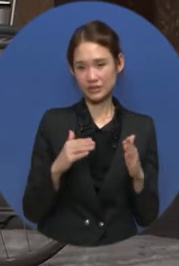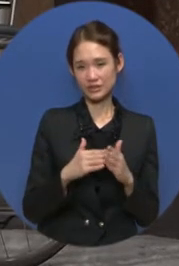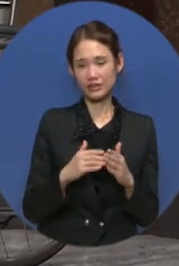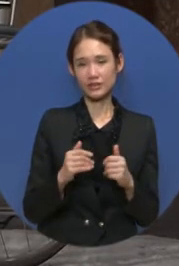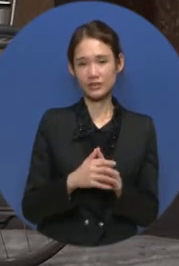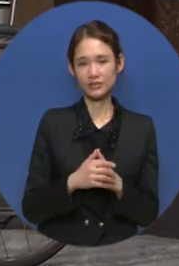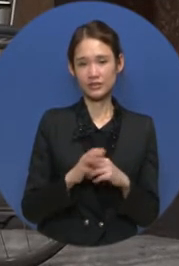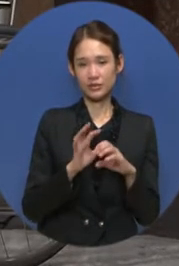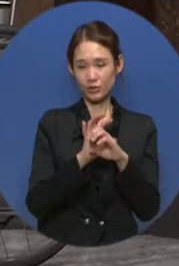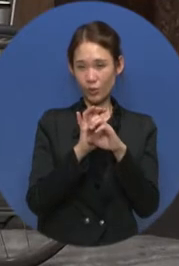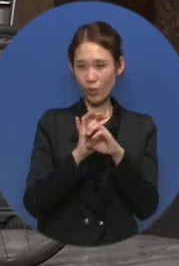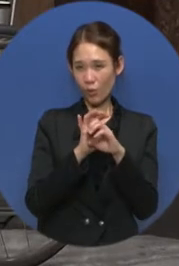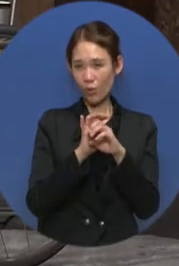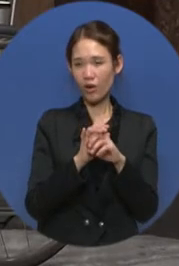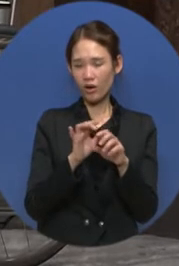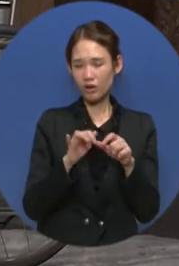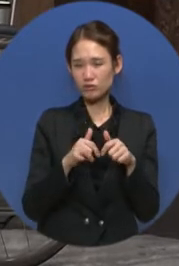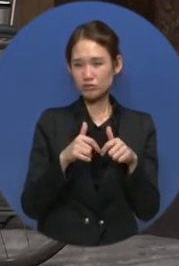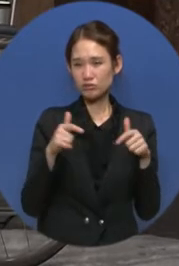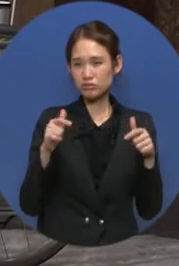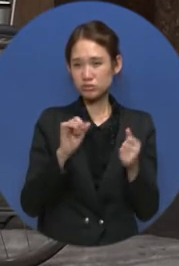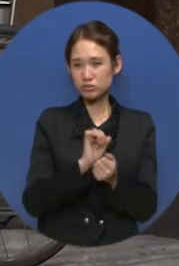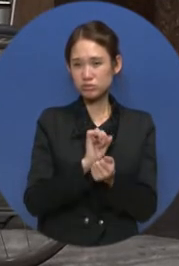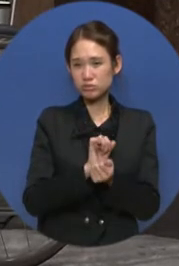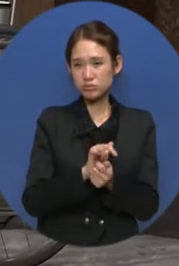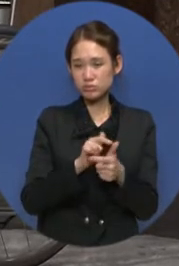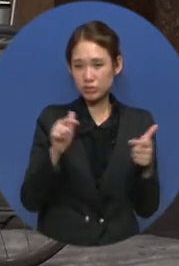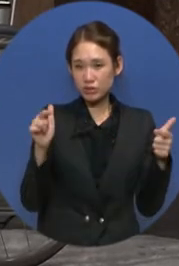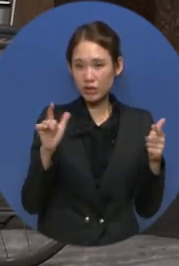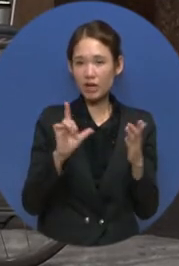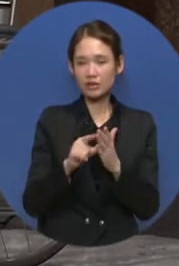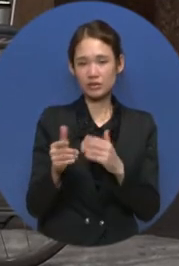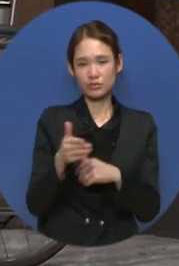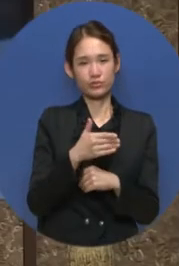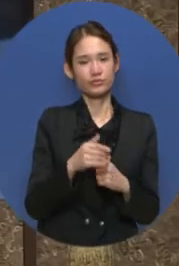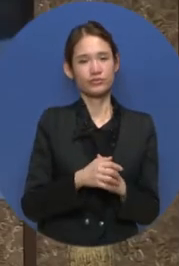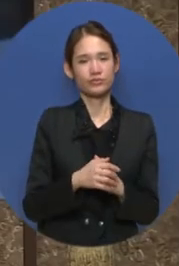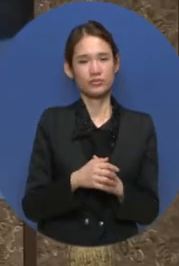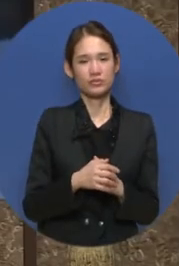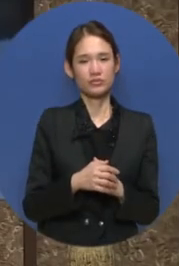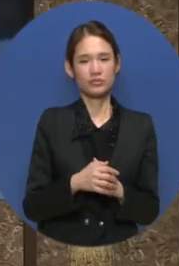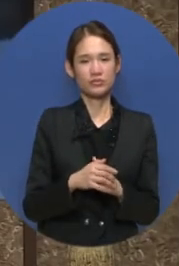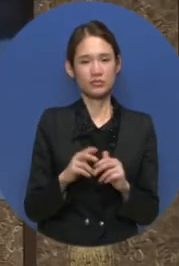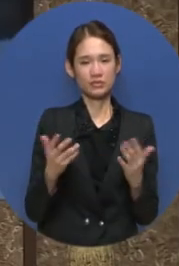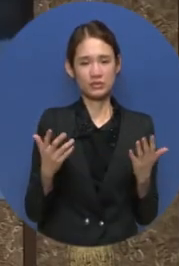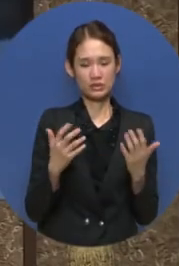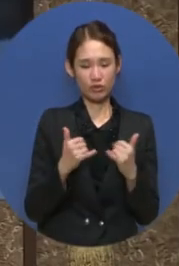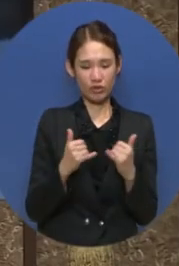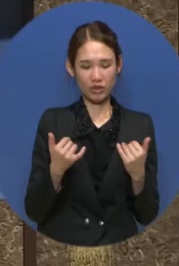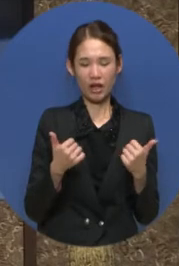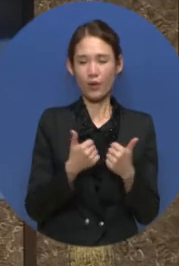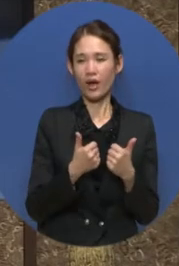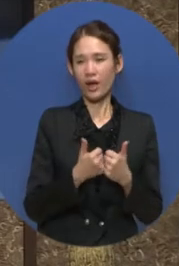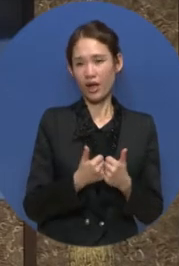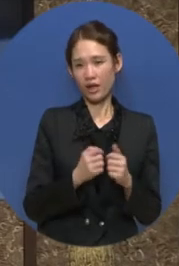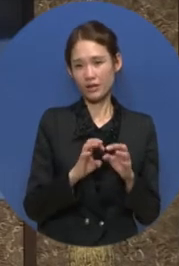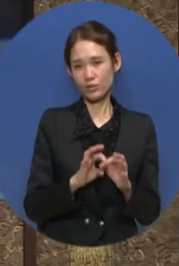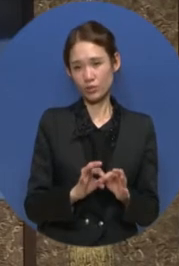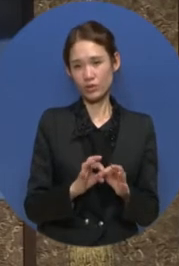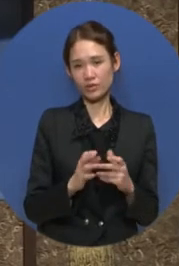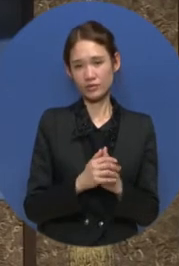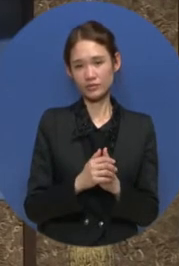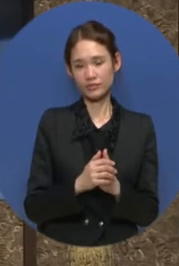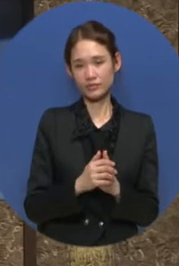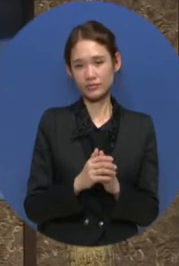3월부터 코로나19가 네. 좀 그 널리 확산이 된 이후. 확산이 될 때부터. 아. 그래서 이제 직원들하고 회의를 해서 네. 아, 우리가 이렇게